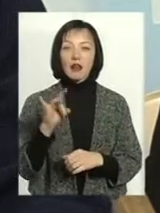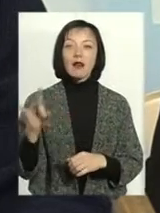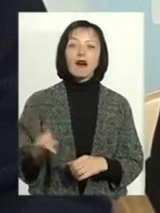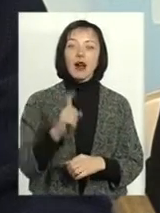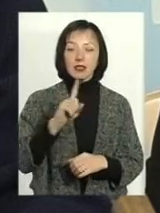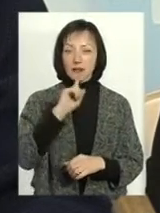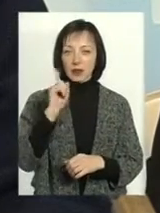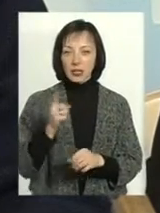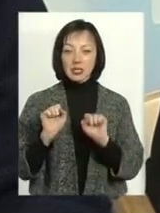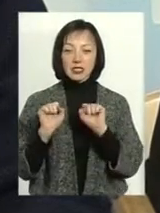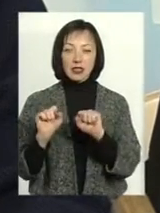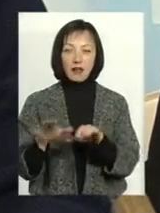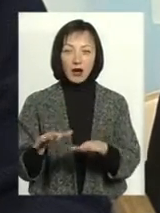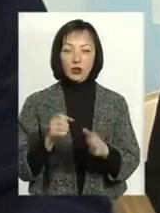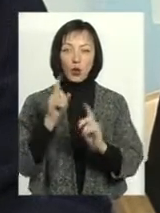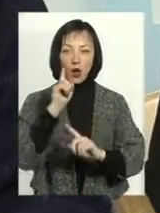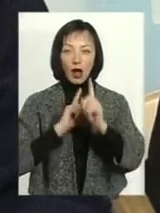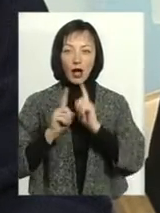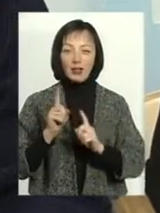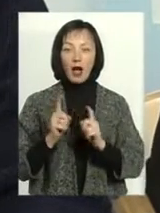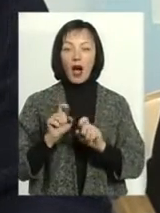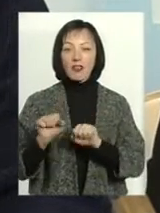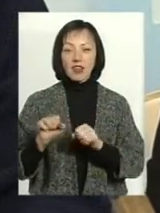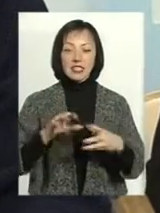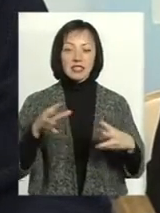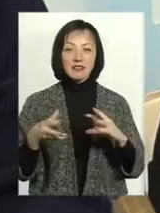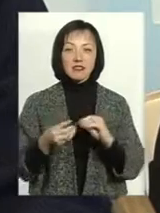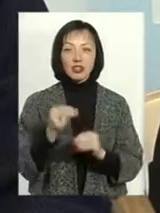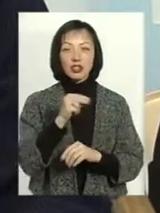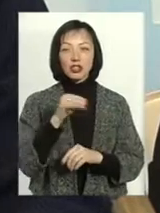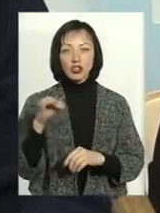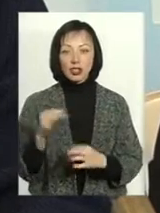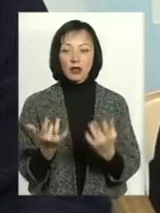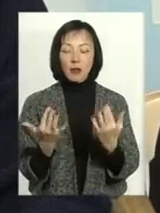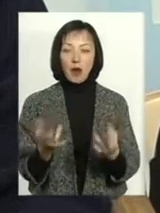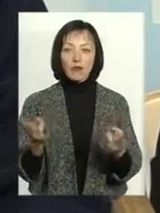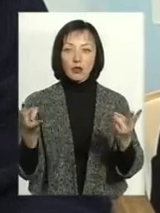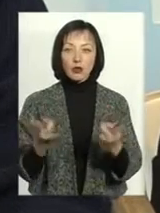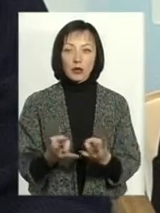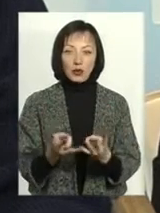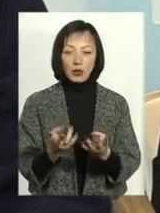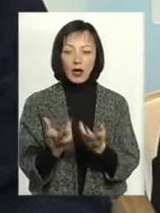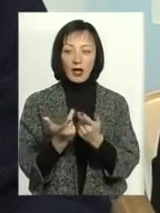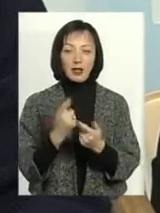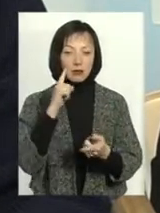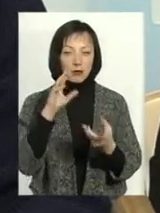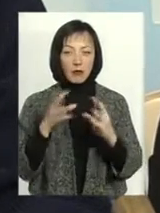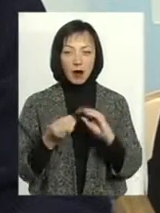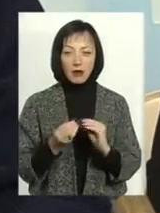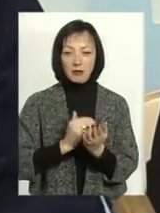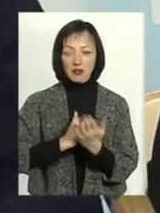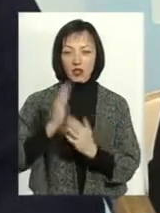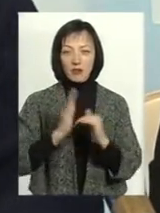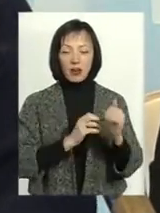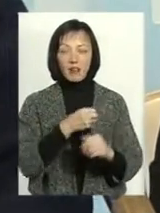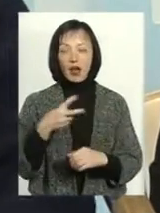рік здавати до Ради адвокатів звіт про те, чи він набрав необхідну кількість балів з підвищення кваліфікації, тобто